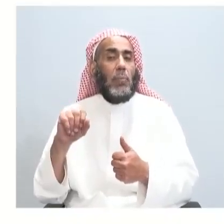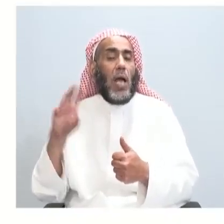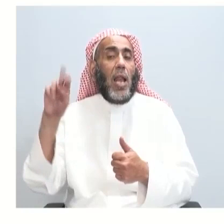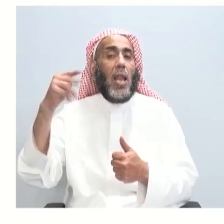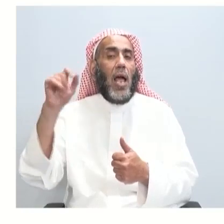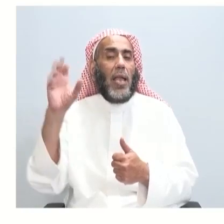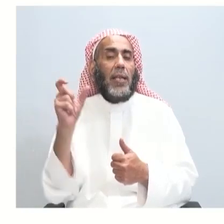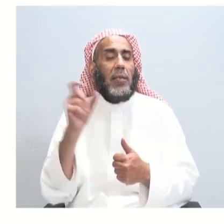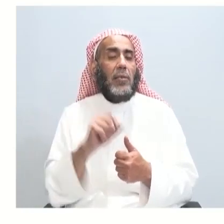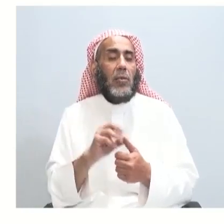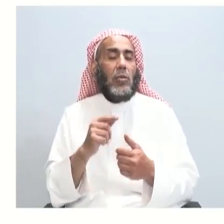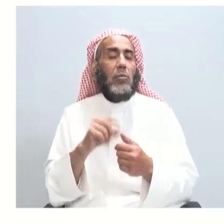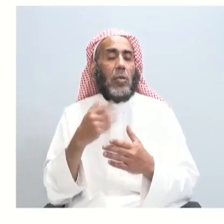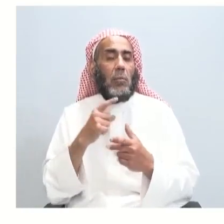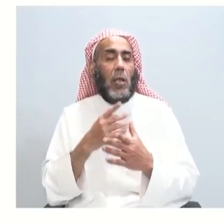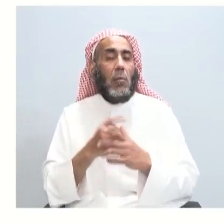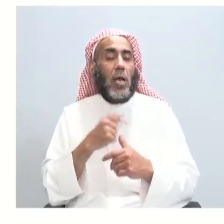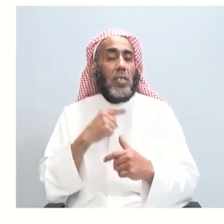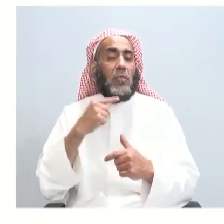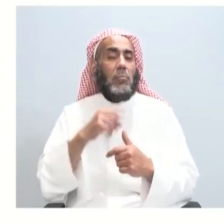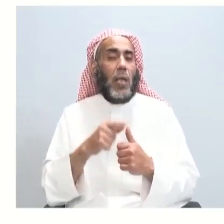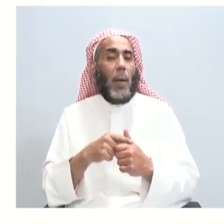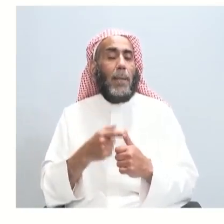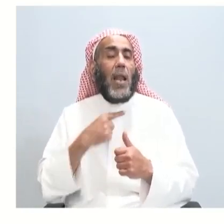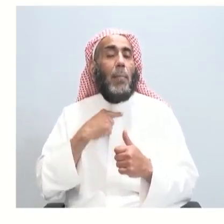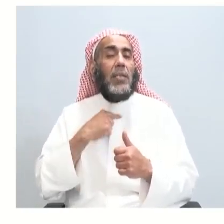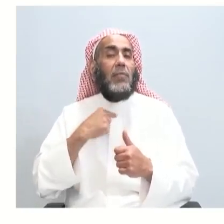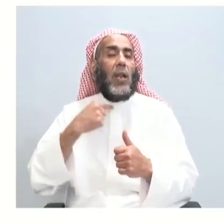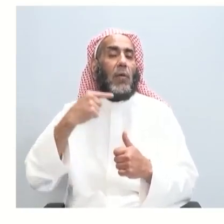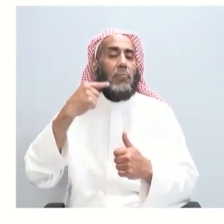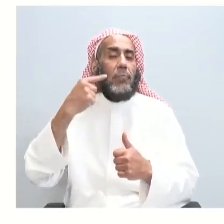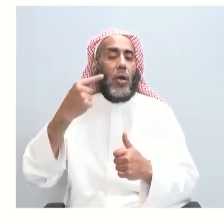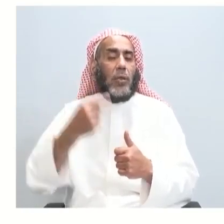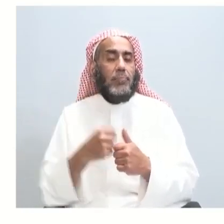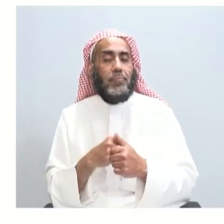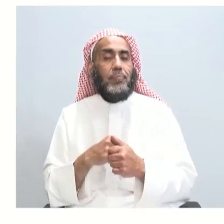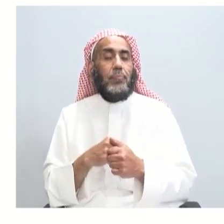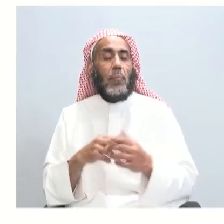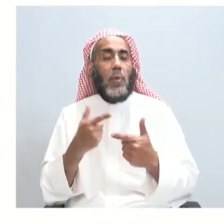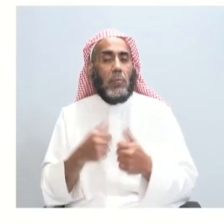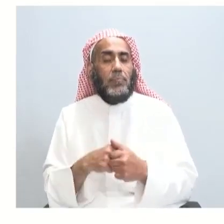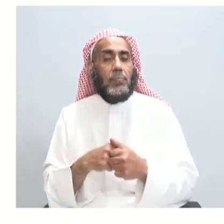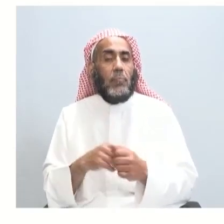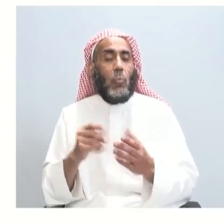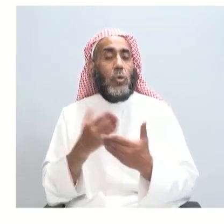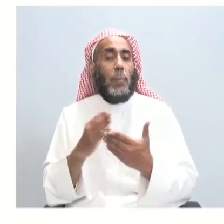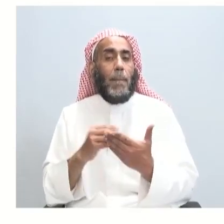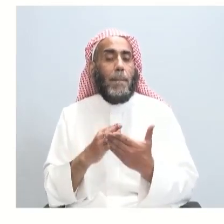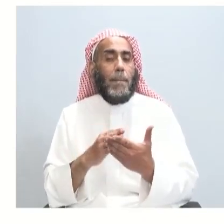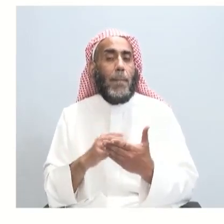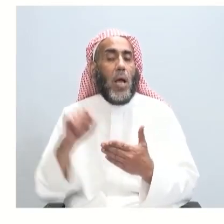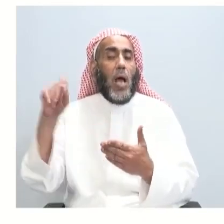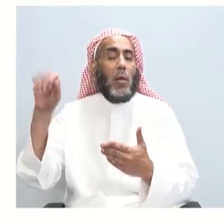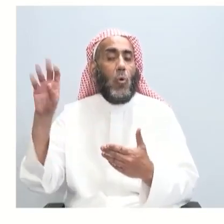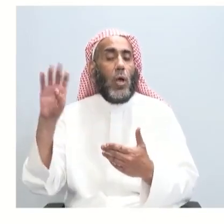العين هو معجم العين نعتمد المخارج الصوتيه فبدا بالبعد مخرج فالعقرب مخرج وهكذا كذلك معجم